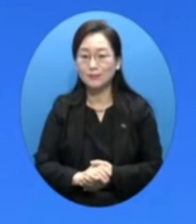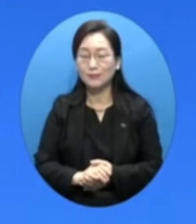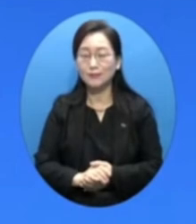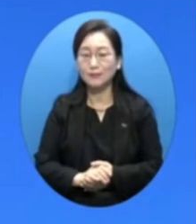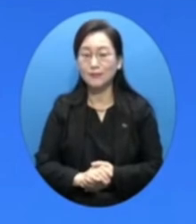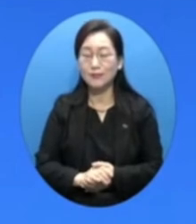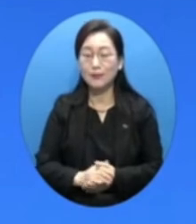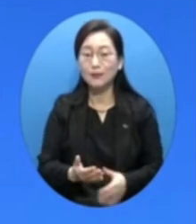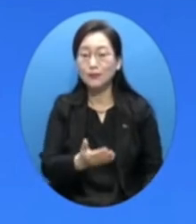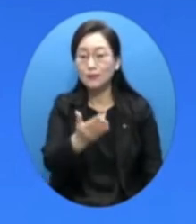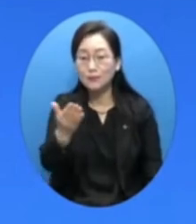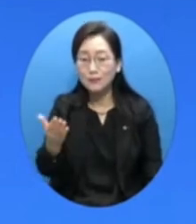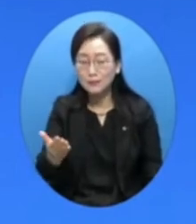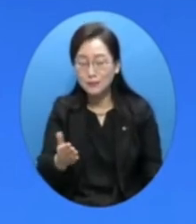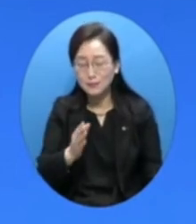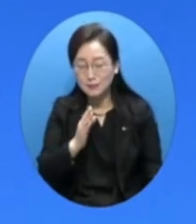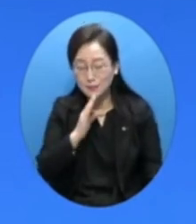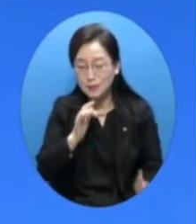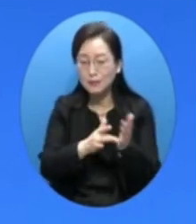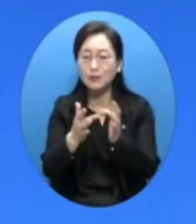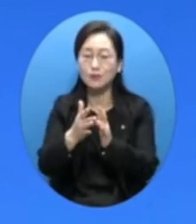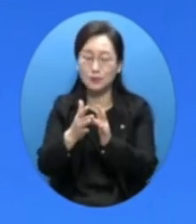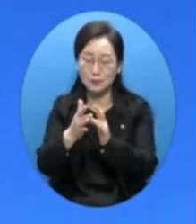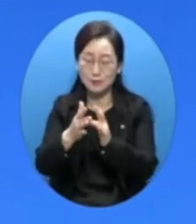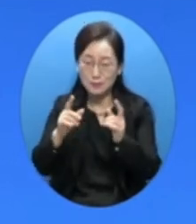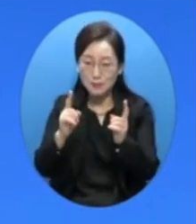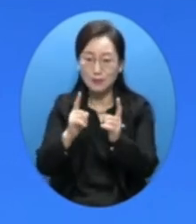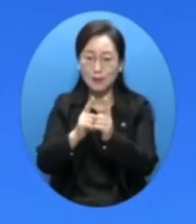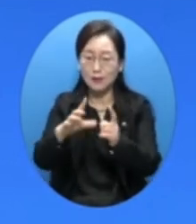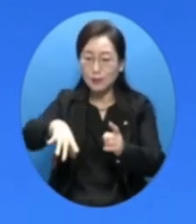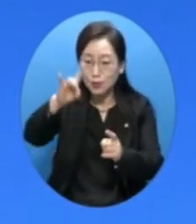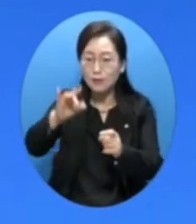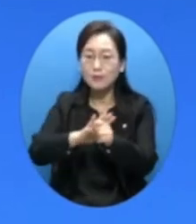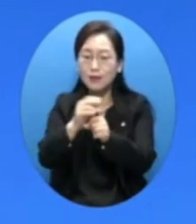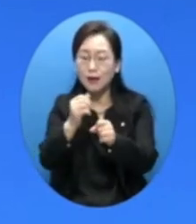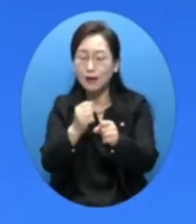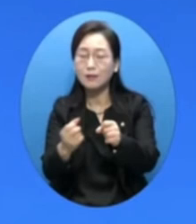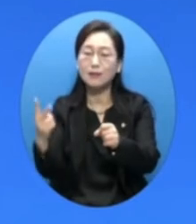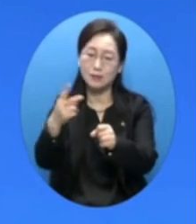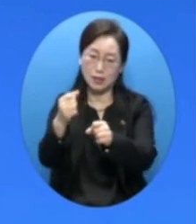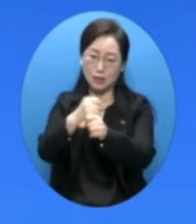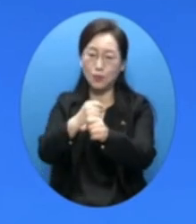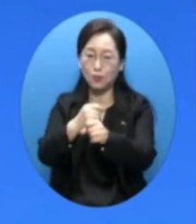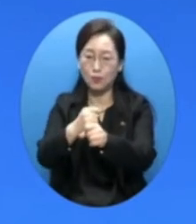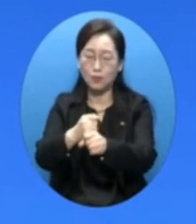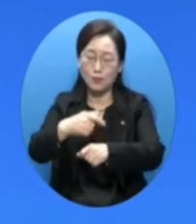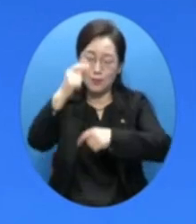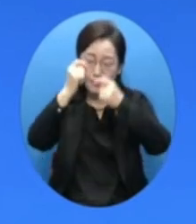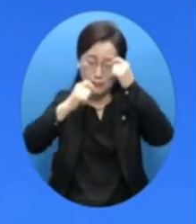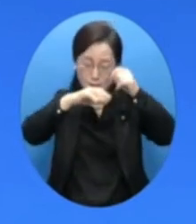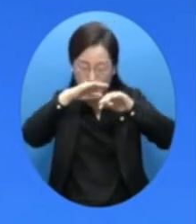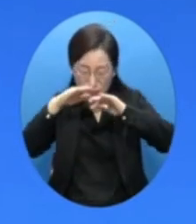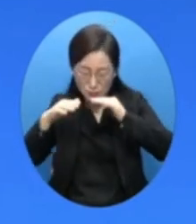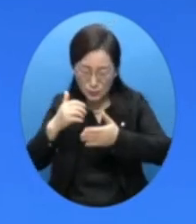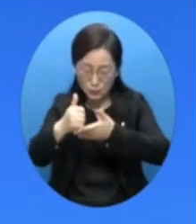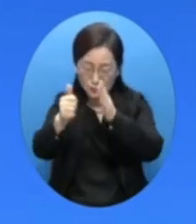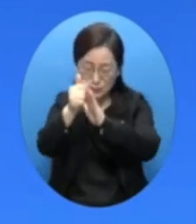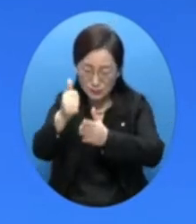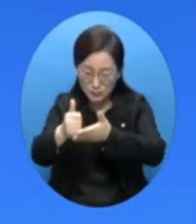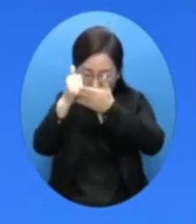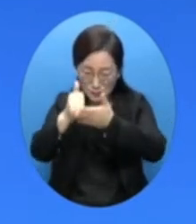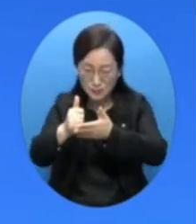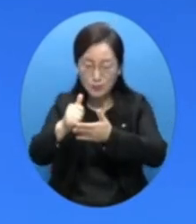여러분 만난 그 예수님 그 예수님의 첫사랑이 다시금이 시간에 회복되어서 눈물 콧물 쏟으며 주님을 섬길 때 그